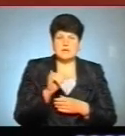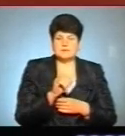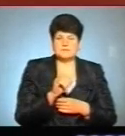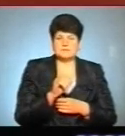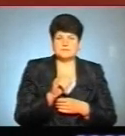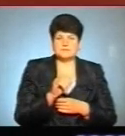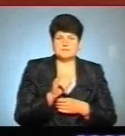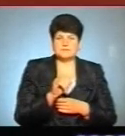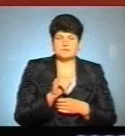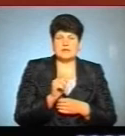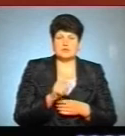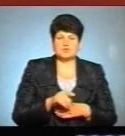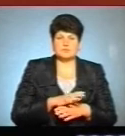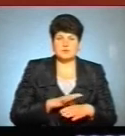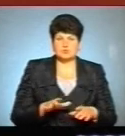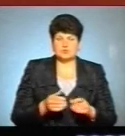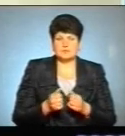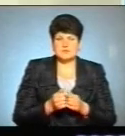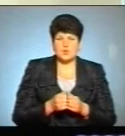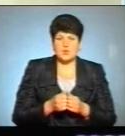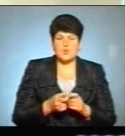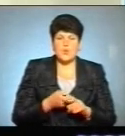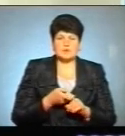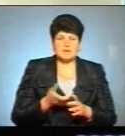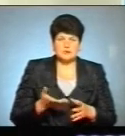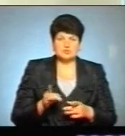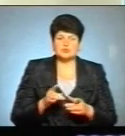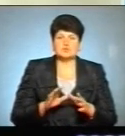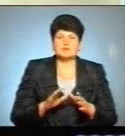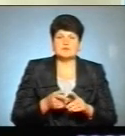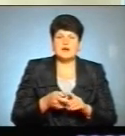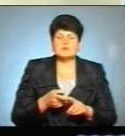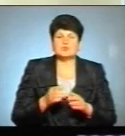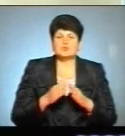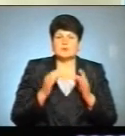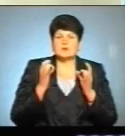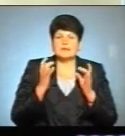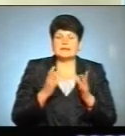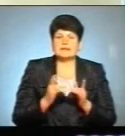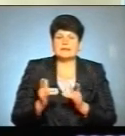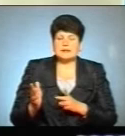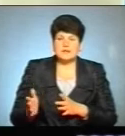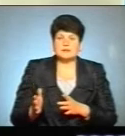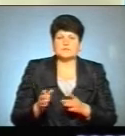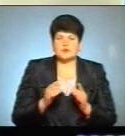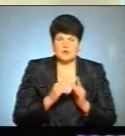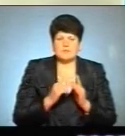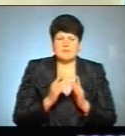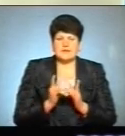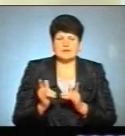і для того, щоб не було близького контакту. Що стосується будинків, інтернатів, то в стаціонарних